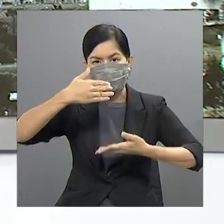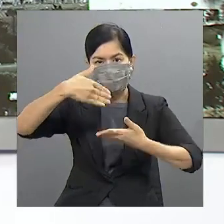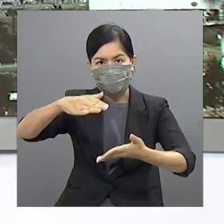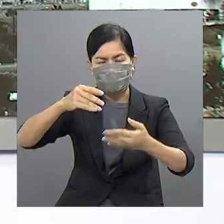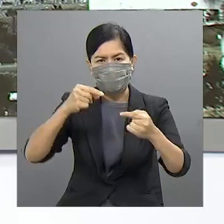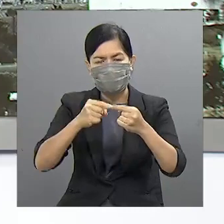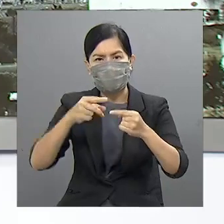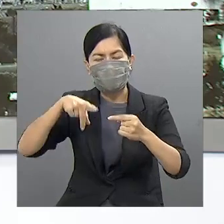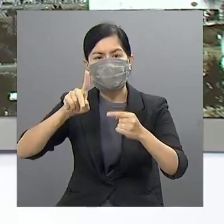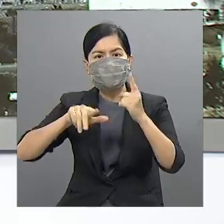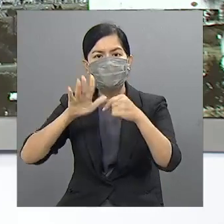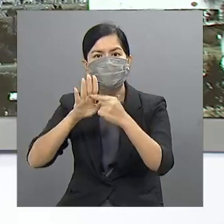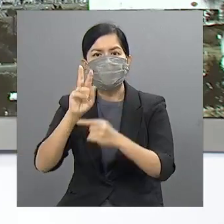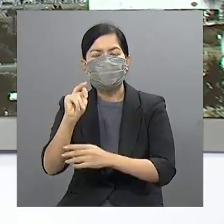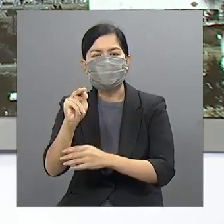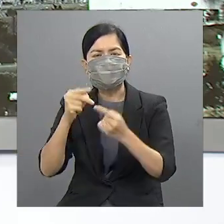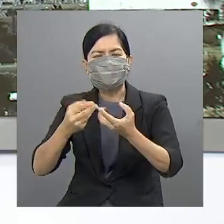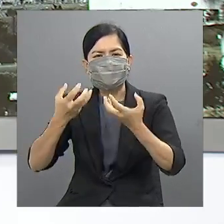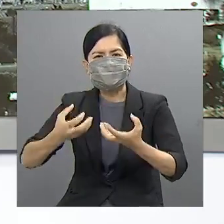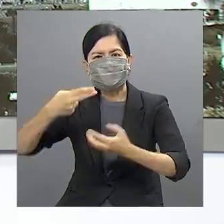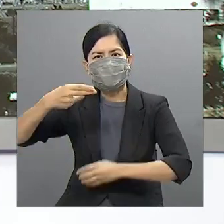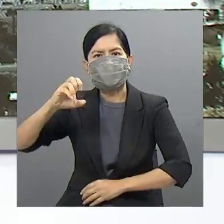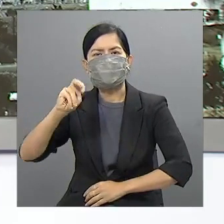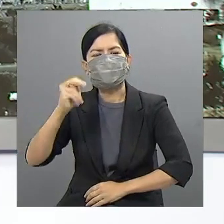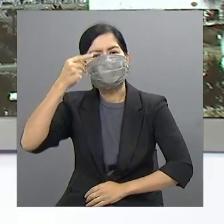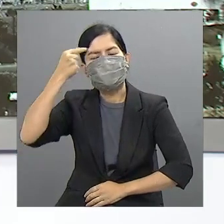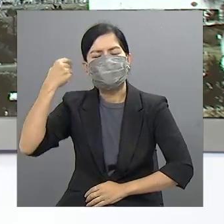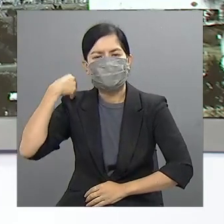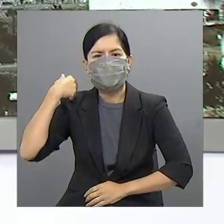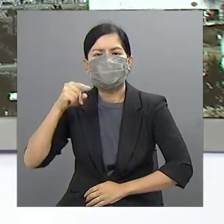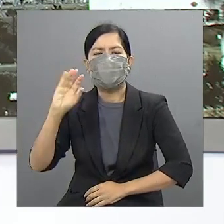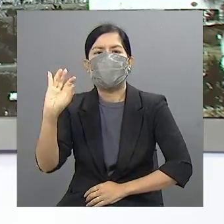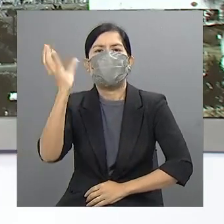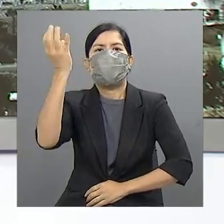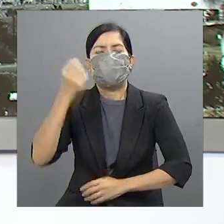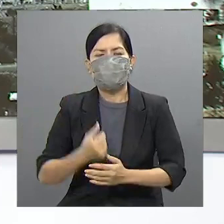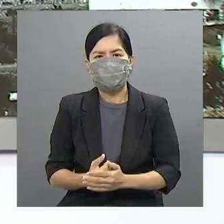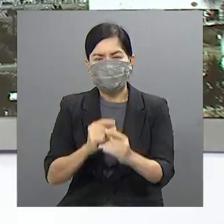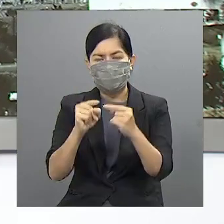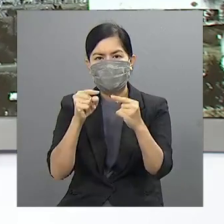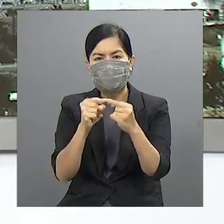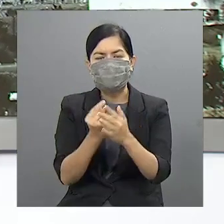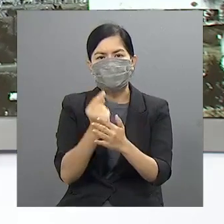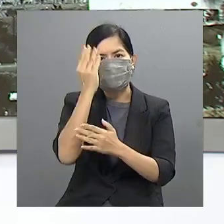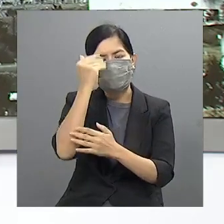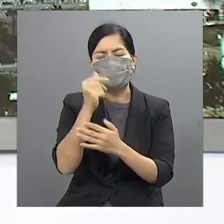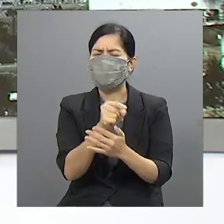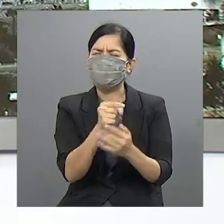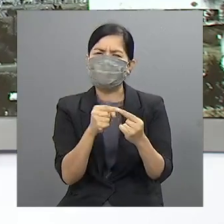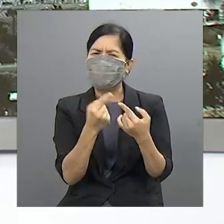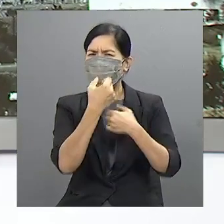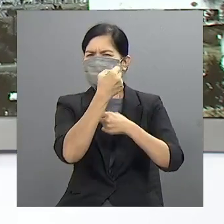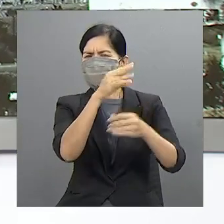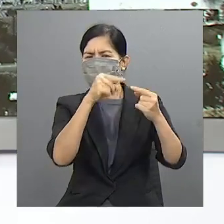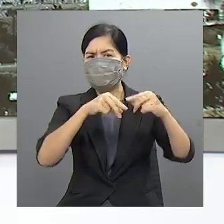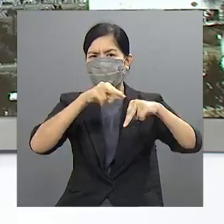นะคะต่างปฏิเสธที่จะให้คำมั่นอย่างจริงจังในการลดการปล่อยแก๊สเรือนกระจกแล้วก็ไม่ได้สนใจวางแผนพัฒนาโครงสร้างเ